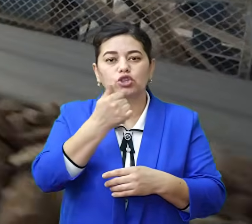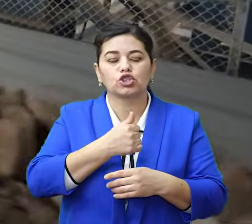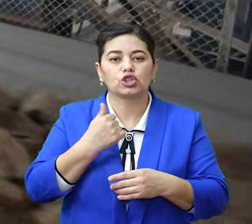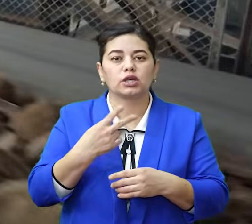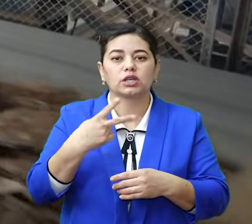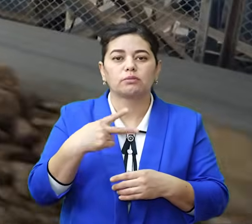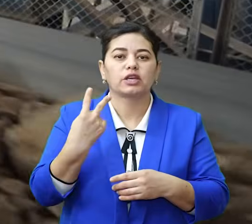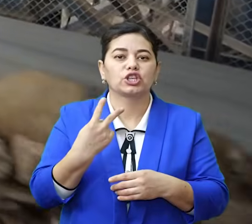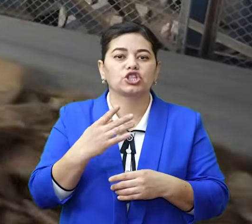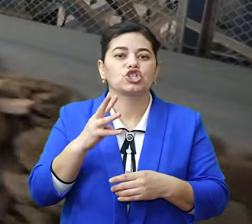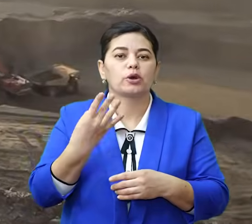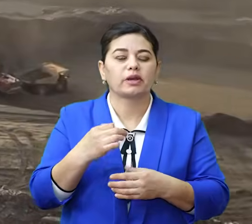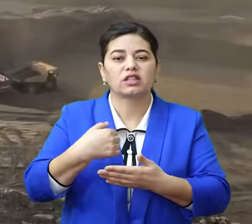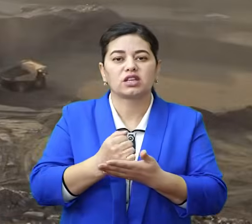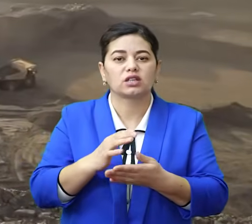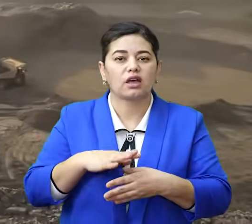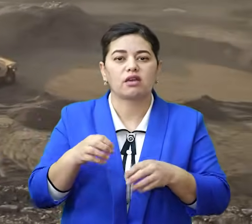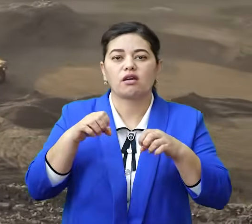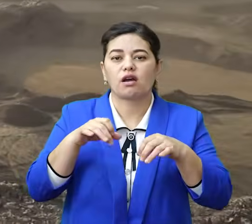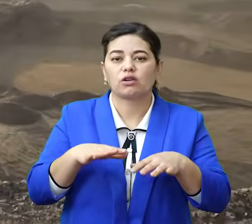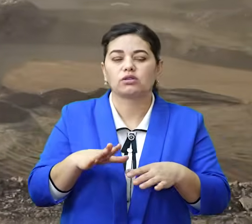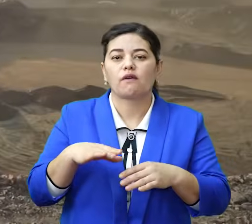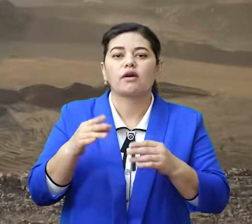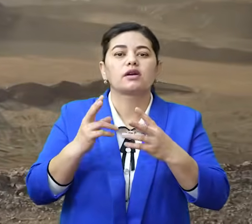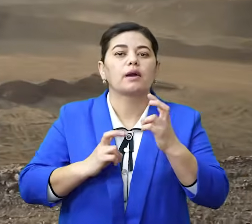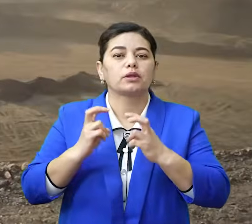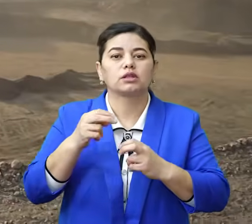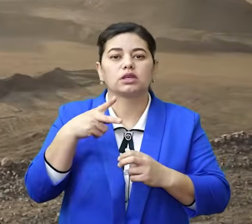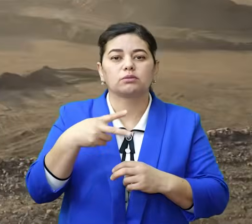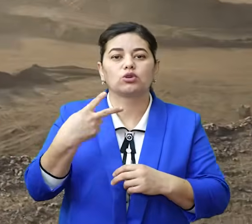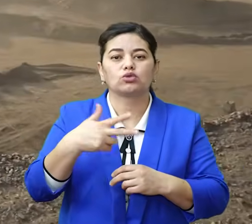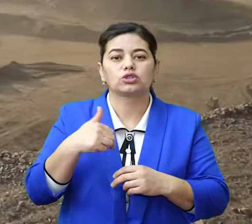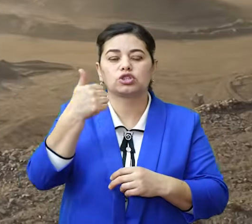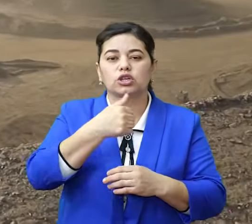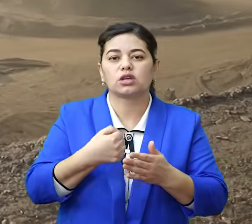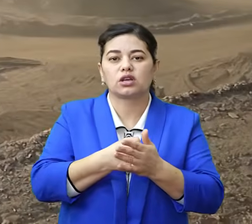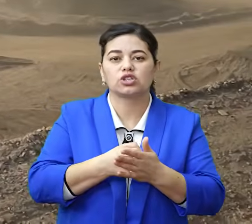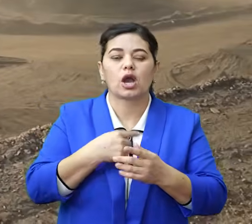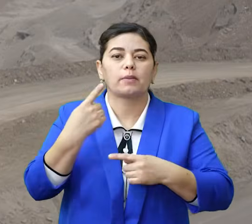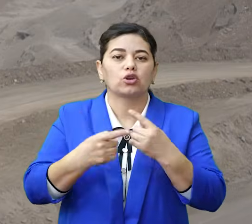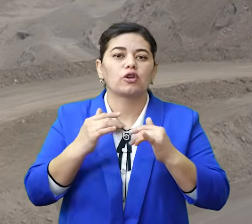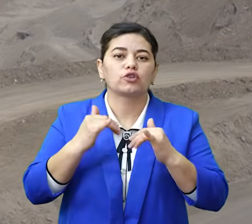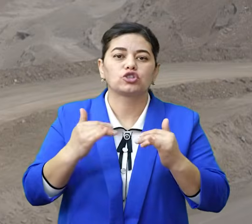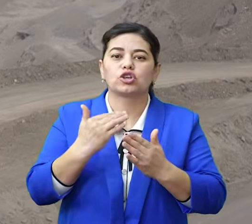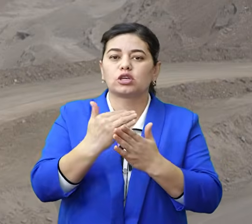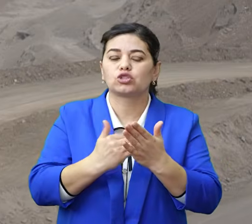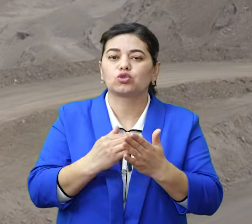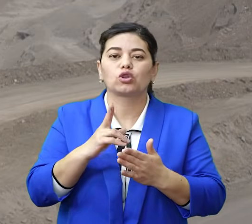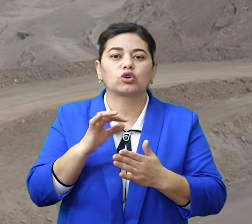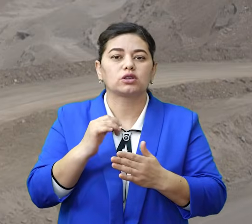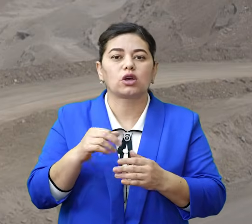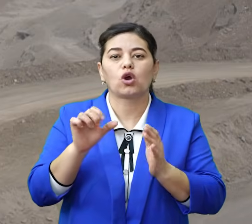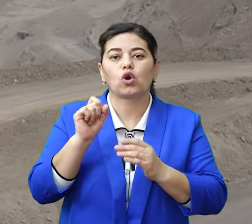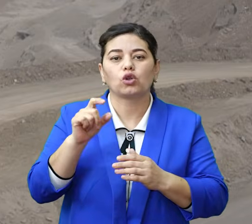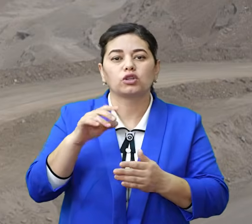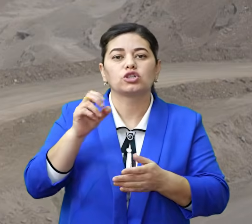2024-yil 22-mayda tasdiqlangan qarorda kombinatni 2030-yilgacha barqaror rivojlantirish dasturi doirasida